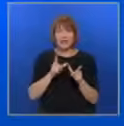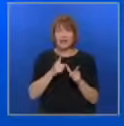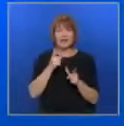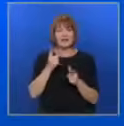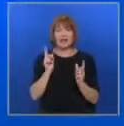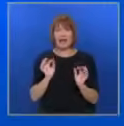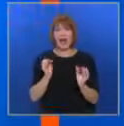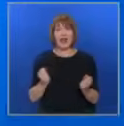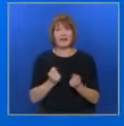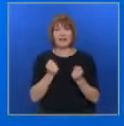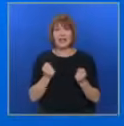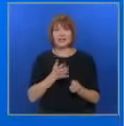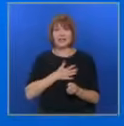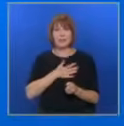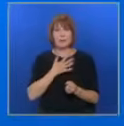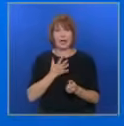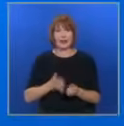смъртоносно.